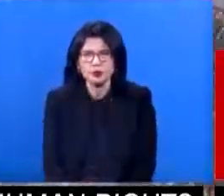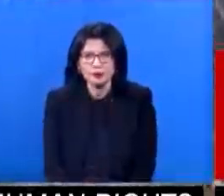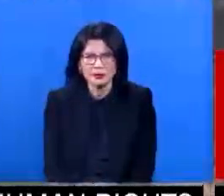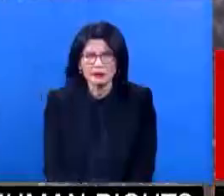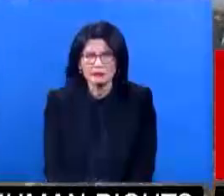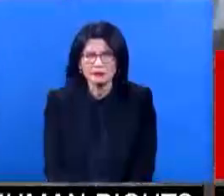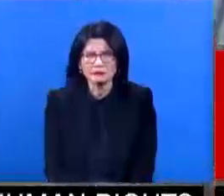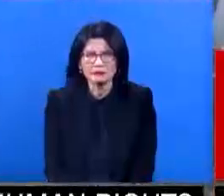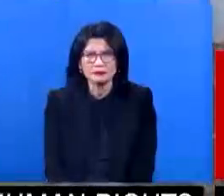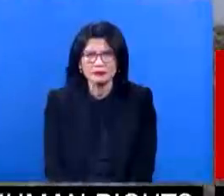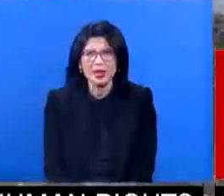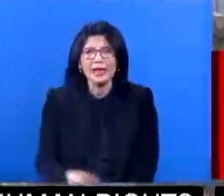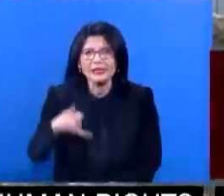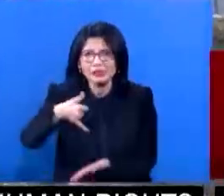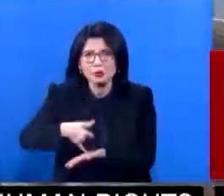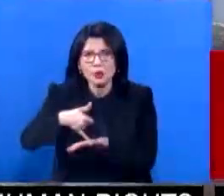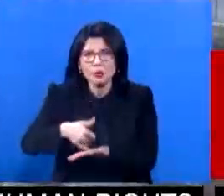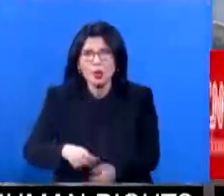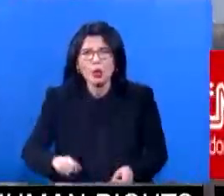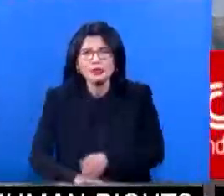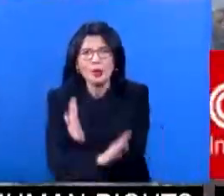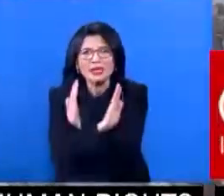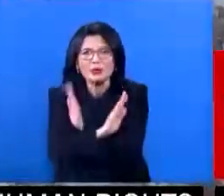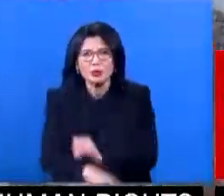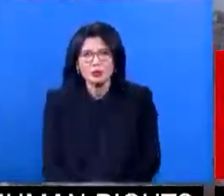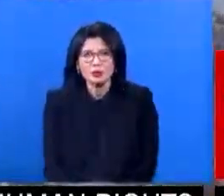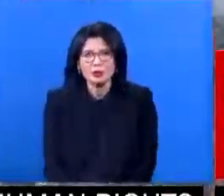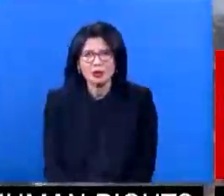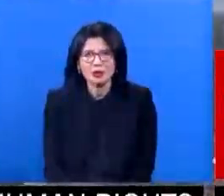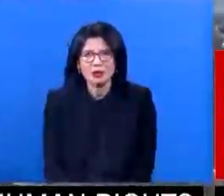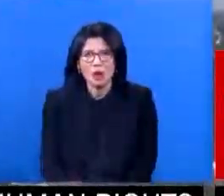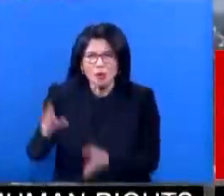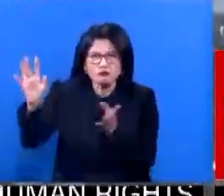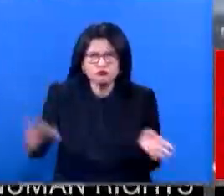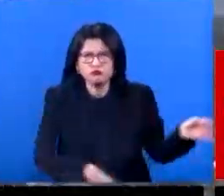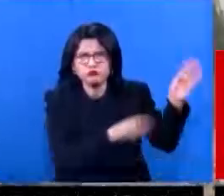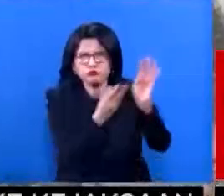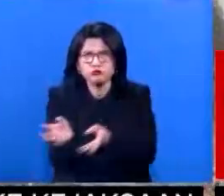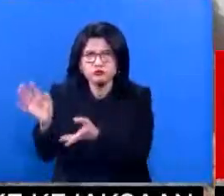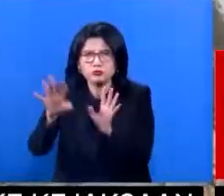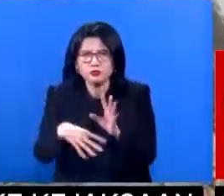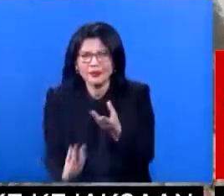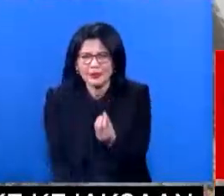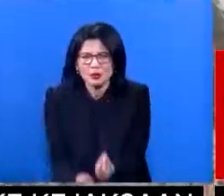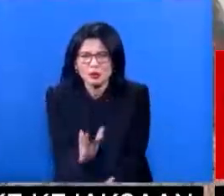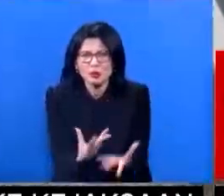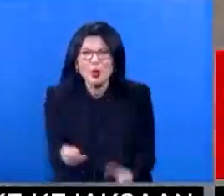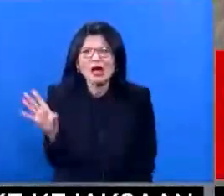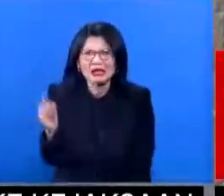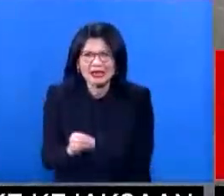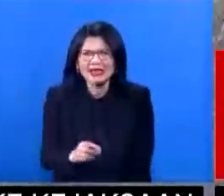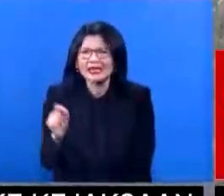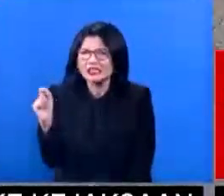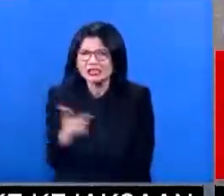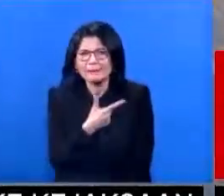Karang Tekok, Situbondo, Jawa Timur Minggu siang. Kencangnya embusan angin dan banyaknya semak kering membuat kebakaran meluas hingga